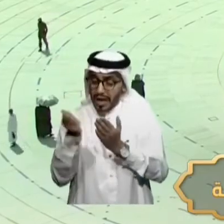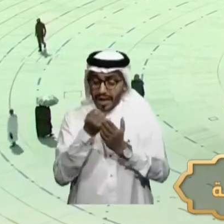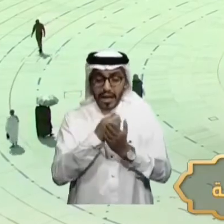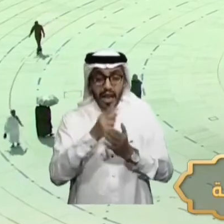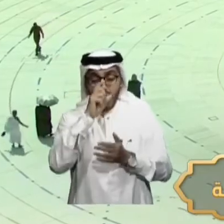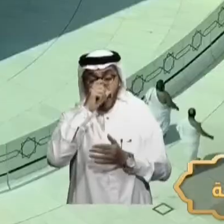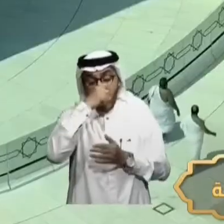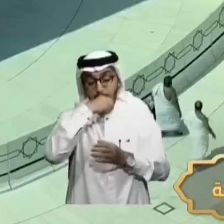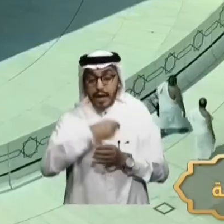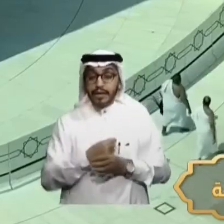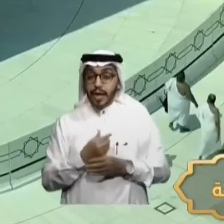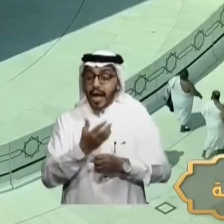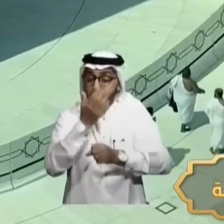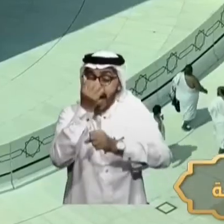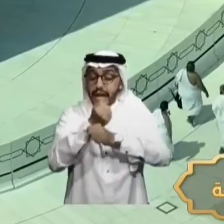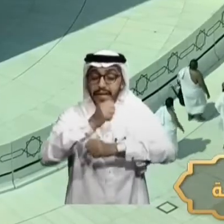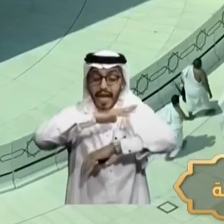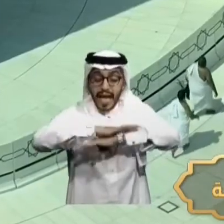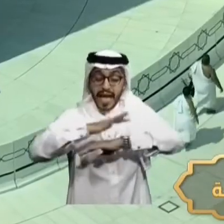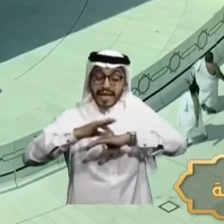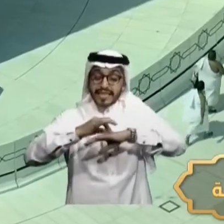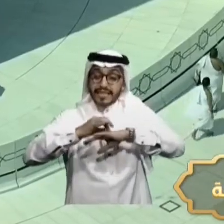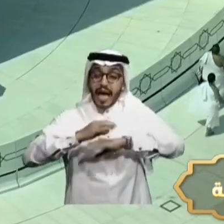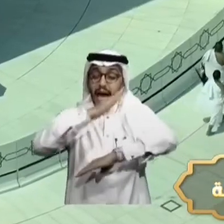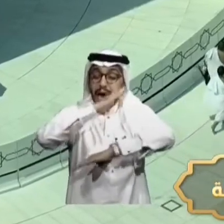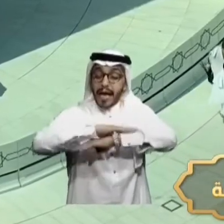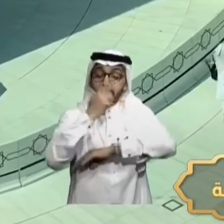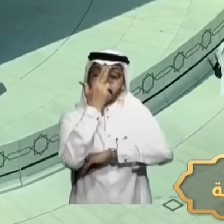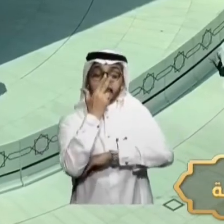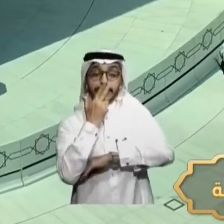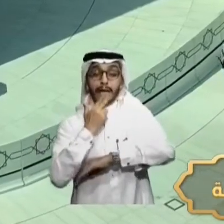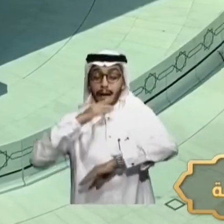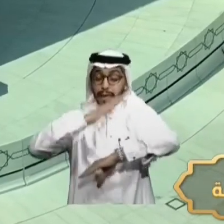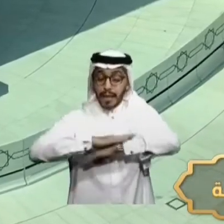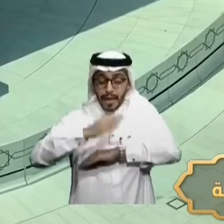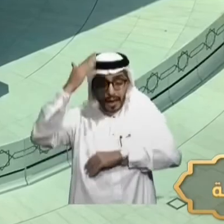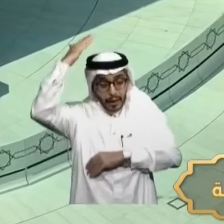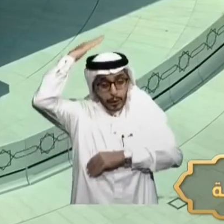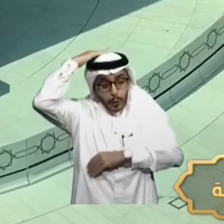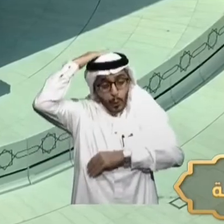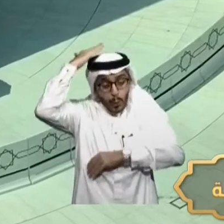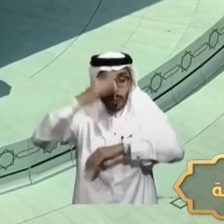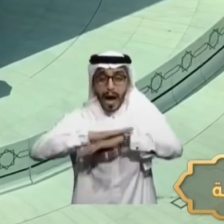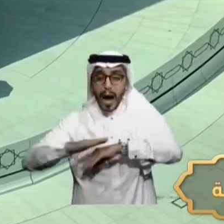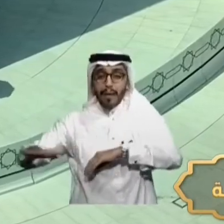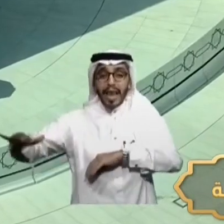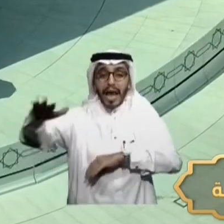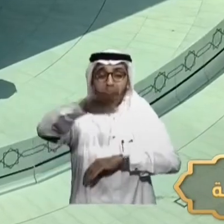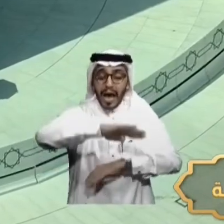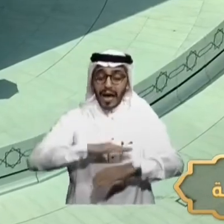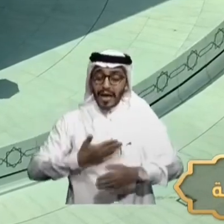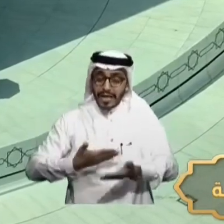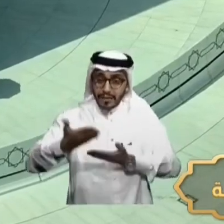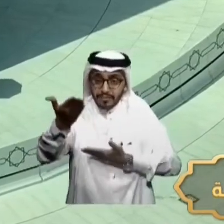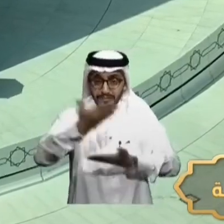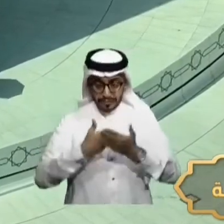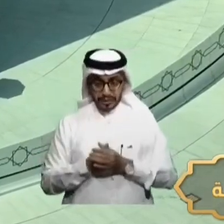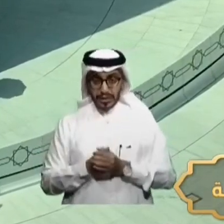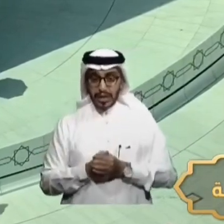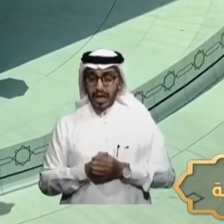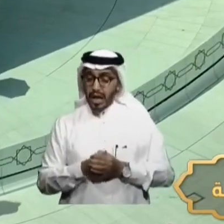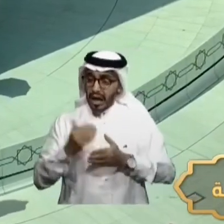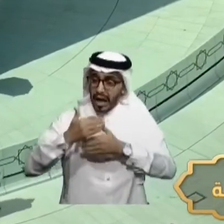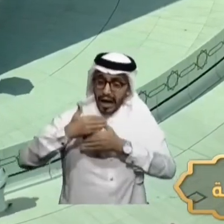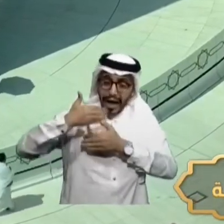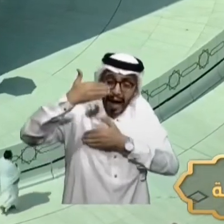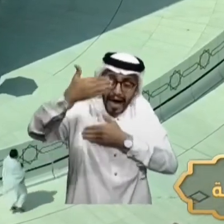بد أن تراعي القيم الإنسانية التي تقوم على احترام مشاعر الآخرين، ومتى خرجت عن